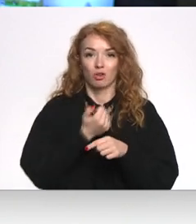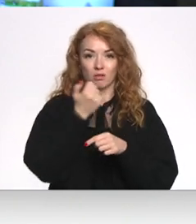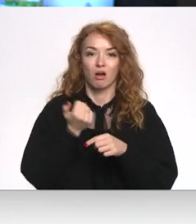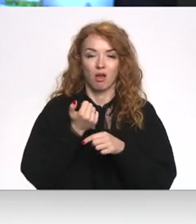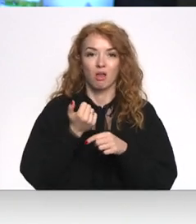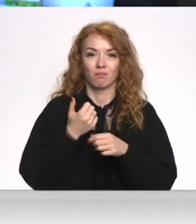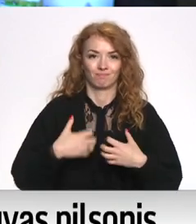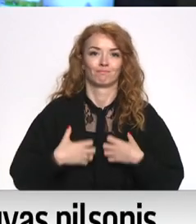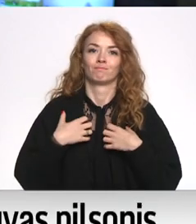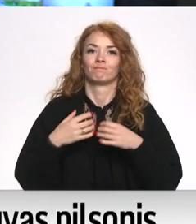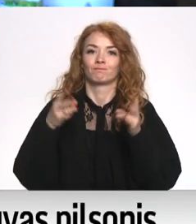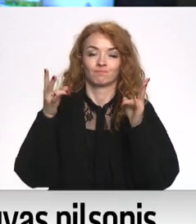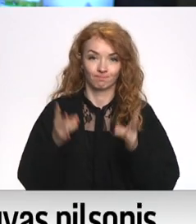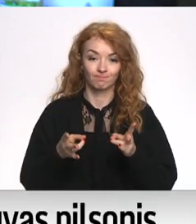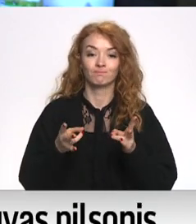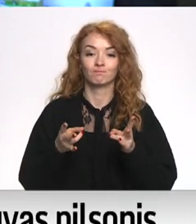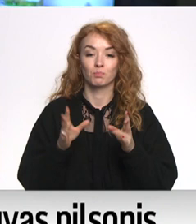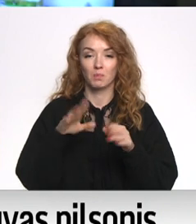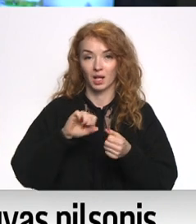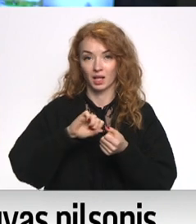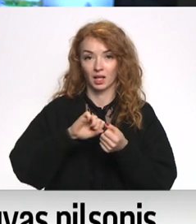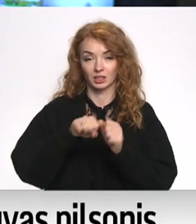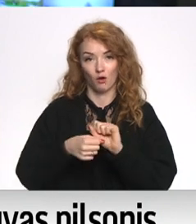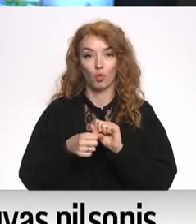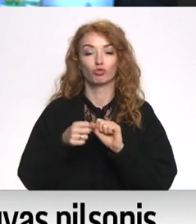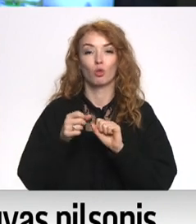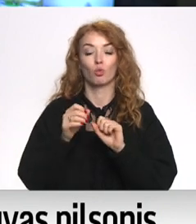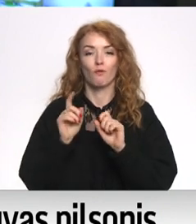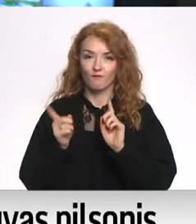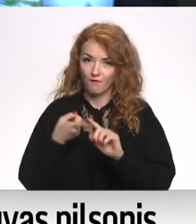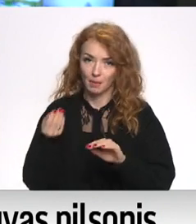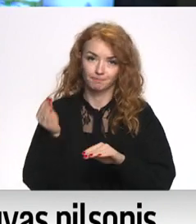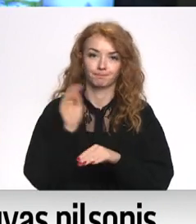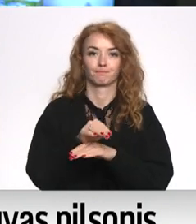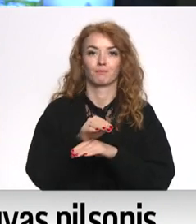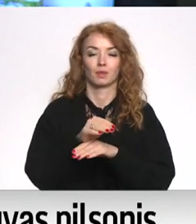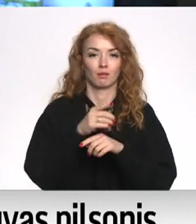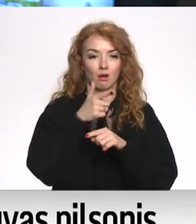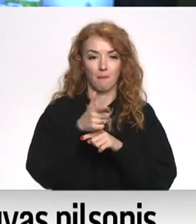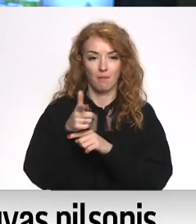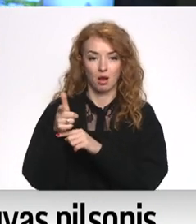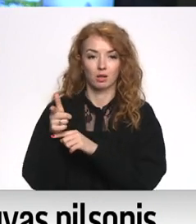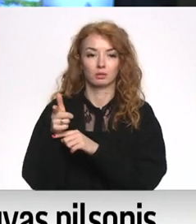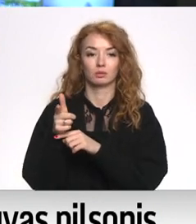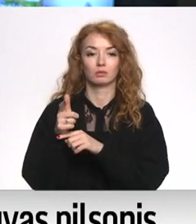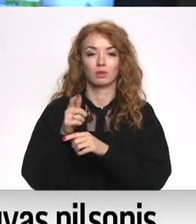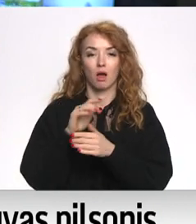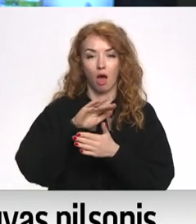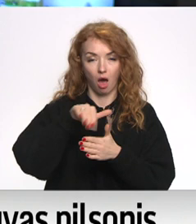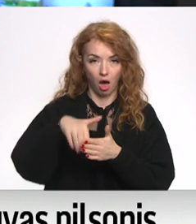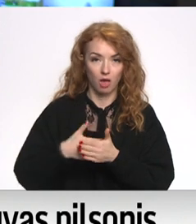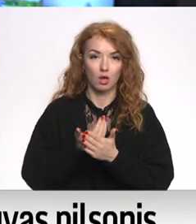skaļā notikuma par izvarošanu uzstādījām vēl video novērošanas kameras,